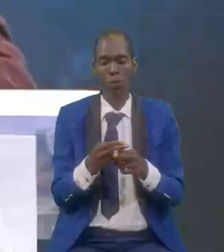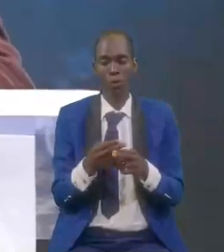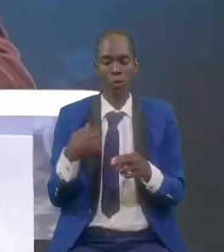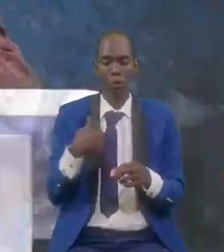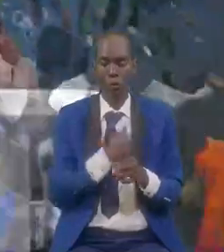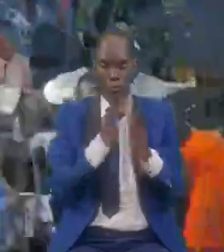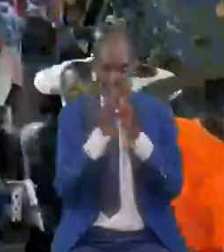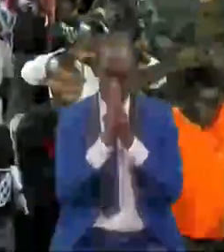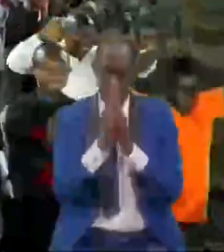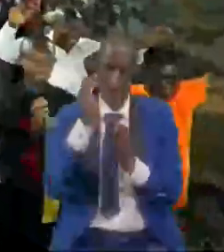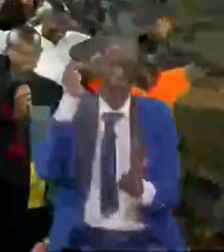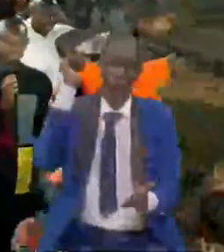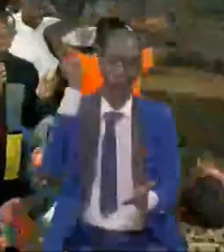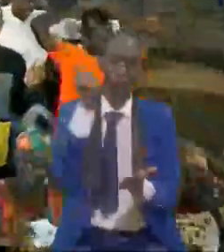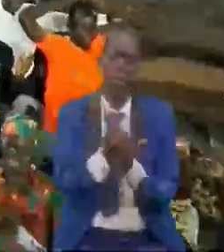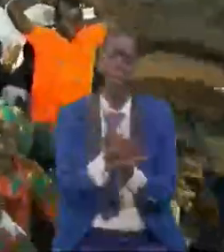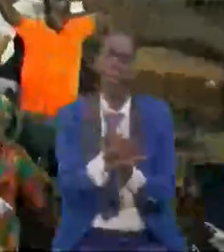nous prions.